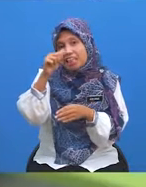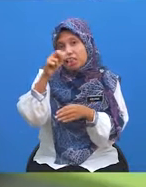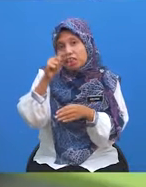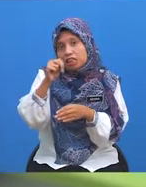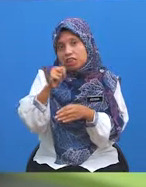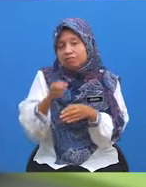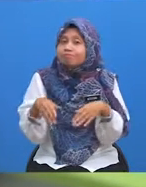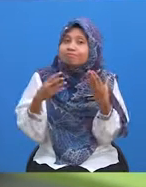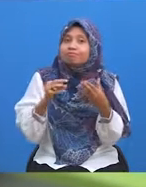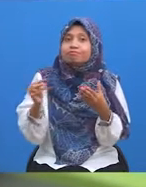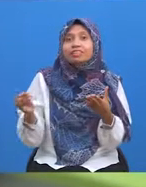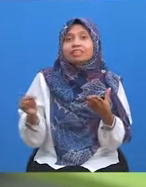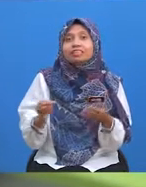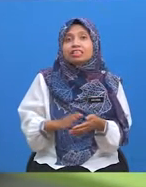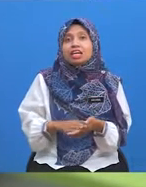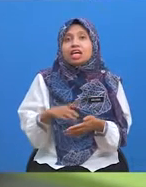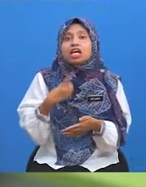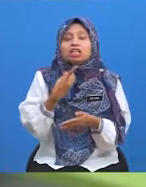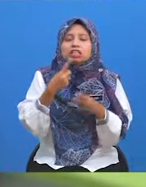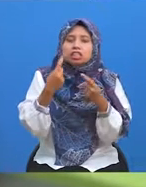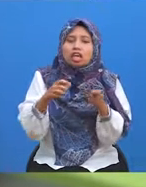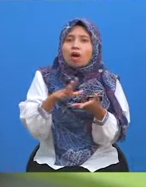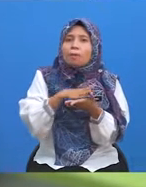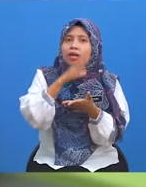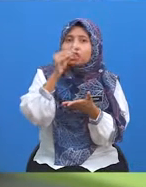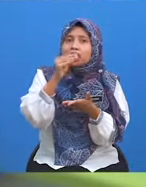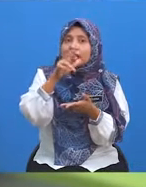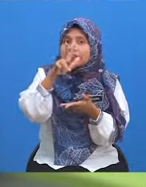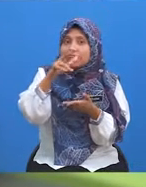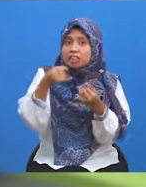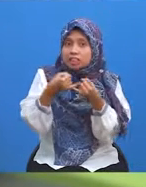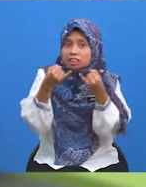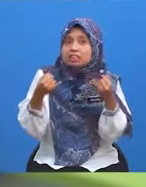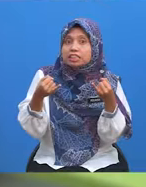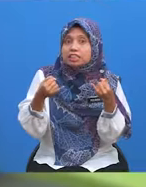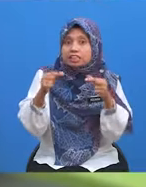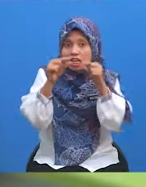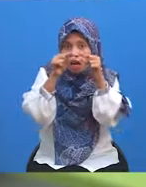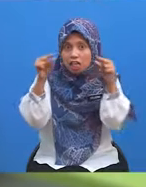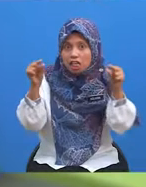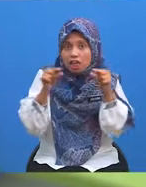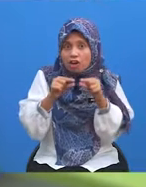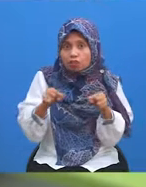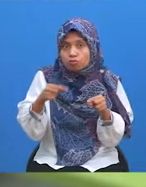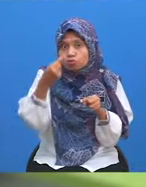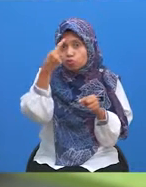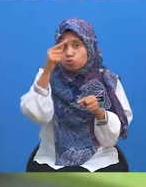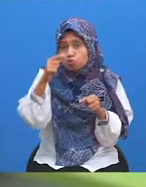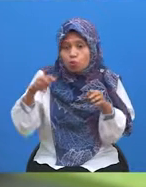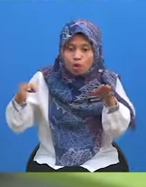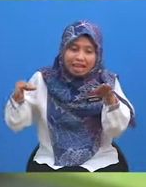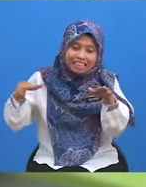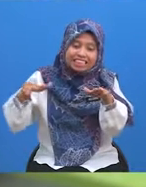Bagaimana murid-murid? Kita telah mempelajari 3 jenis graf fungsi bagi trigonometri,